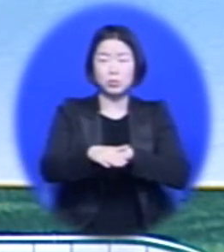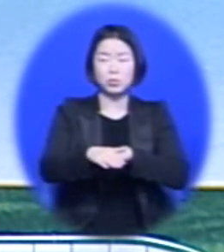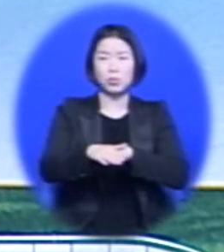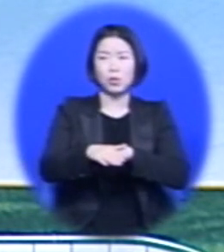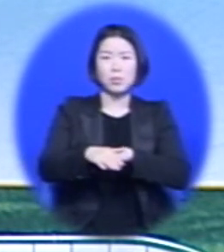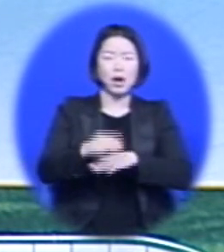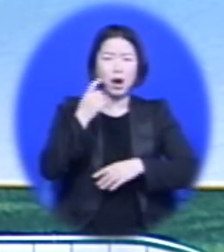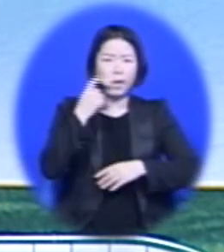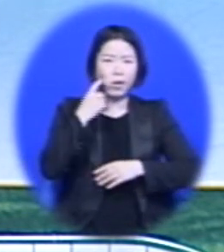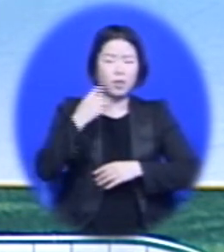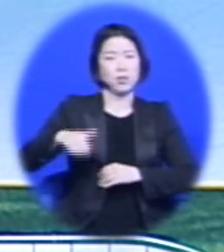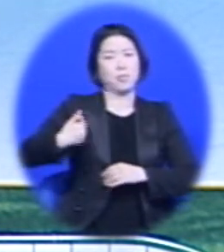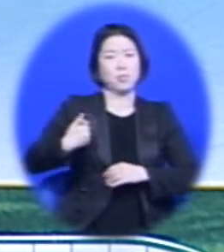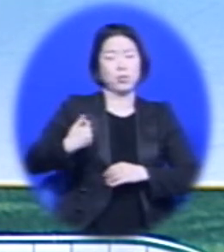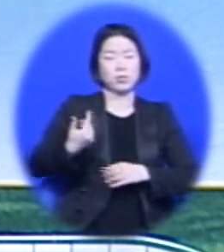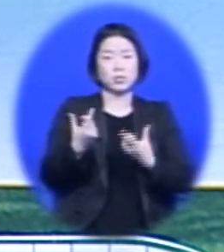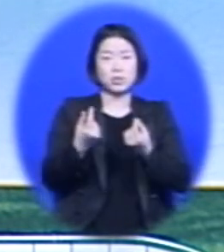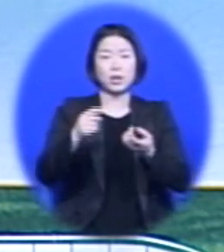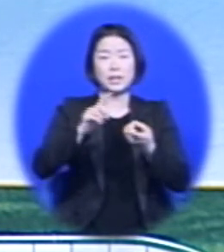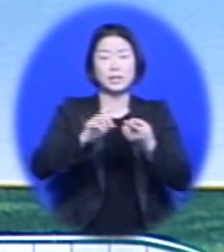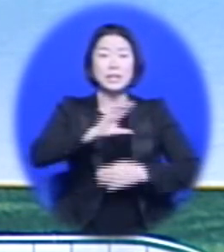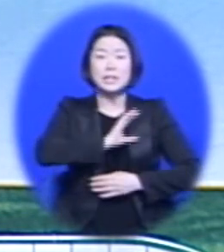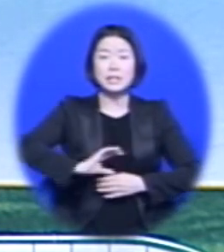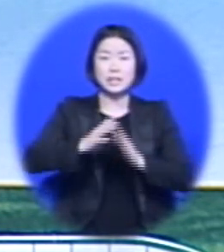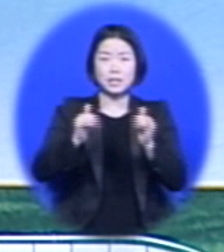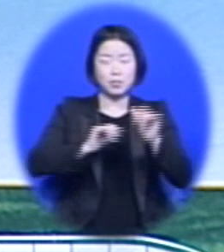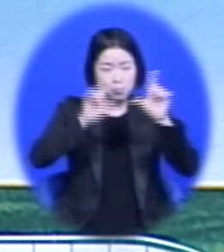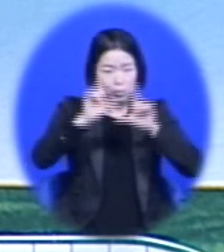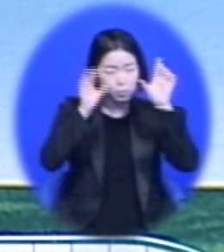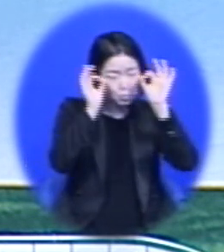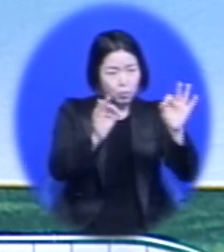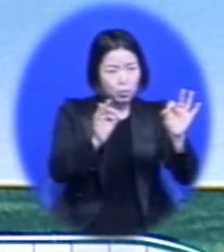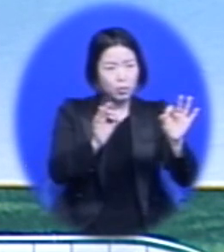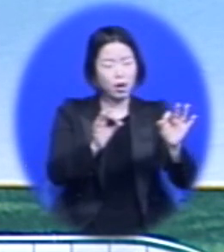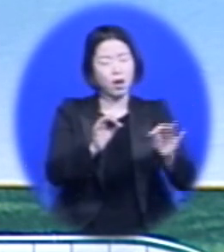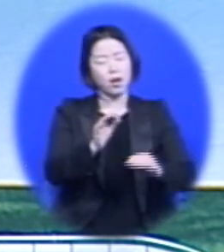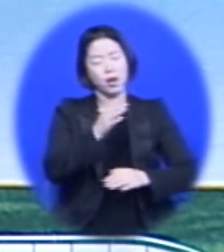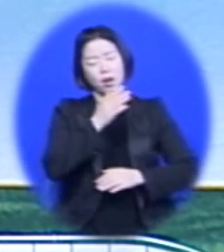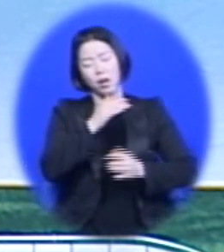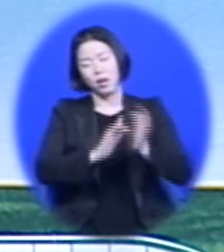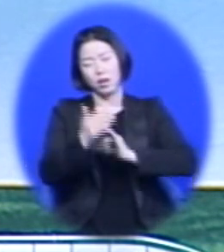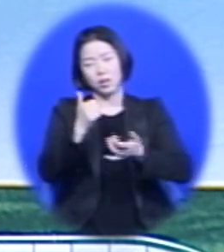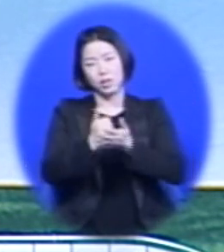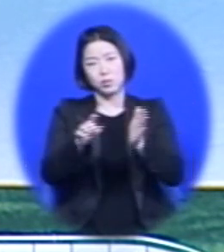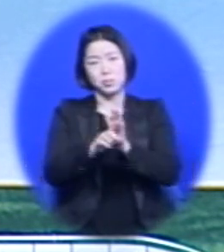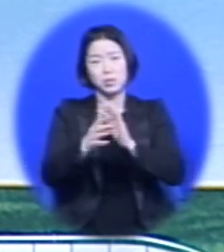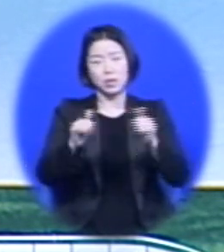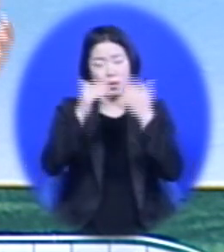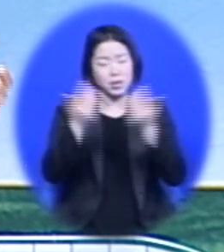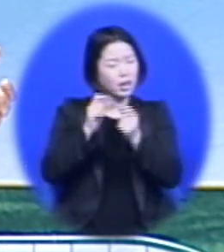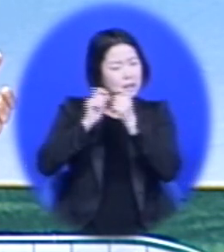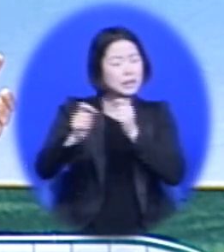오리발을 내미듯이 하는 이 그리스도인들의 모습을 보고 예수 믿는 사람들은 다 사기꾼이다.